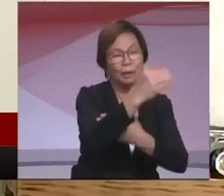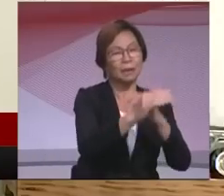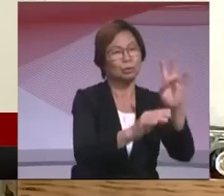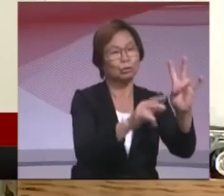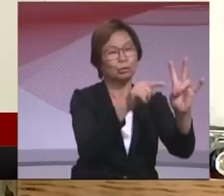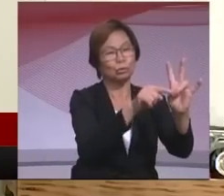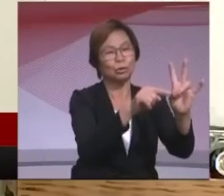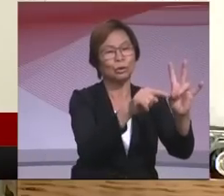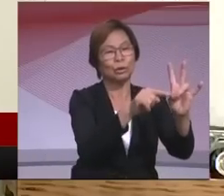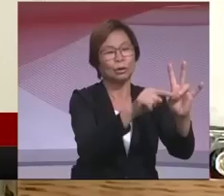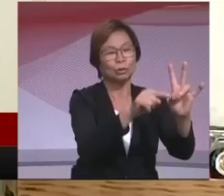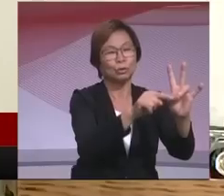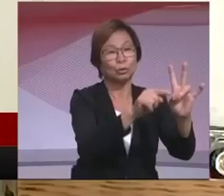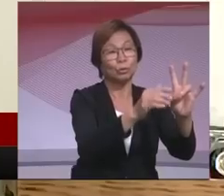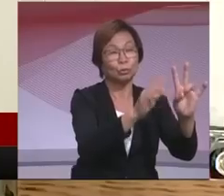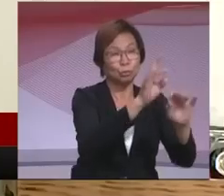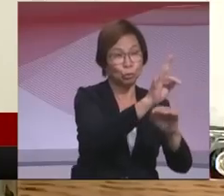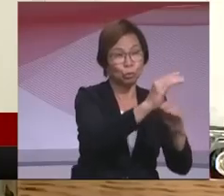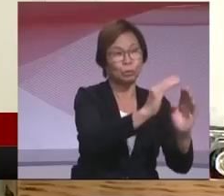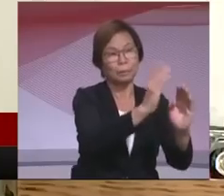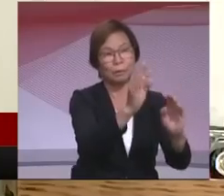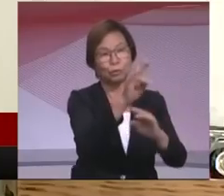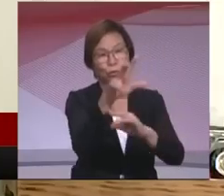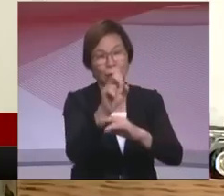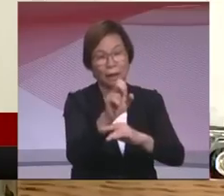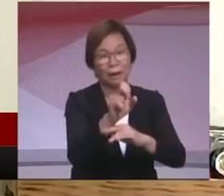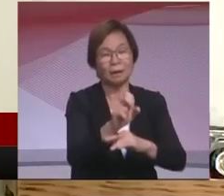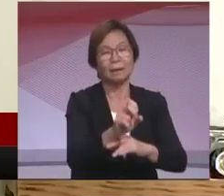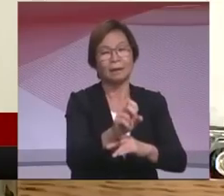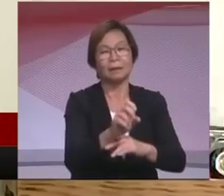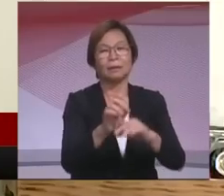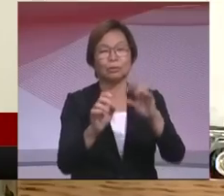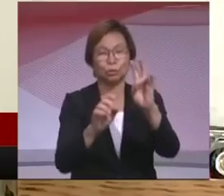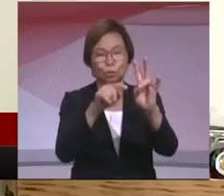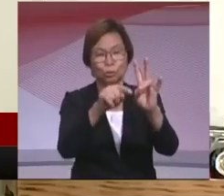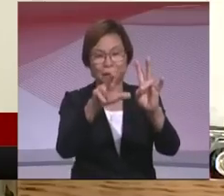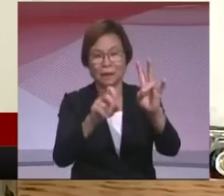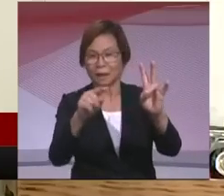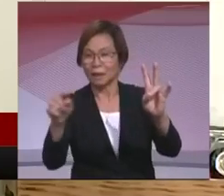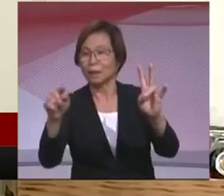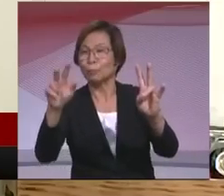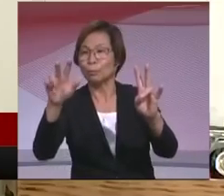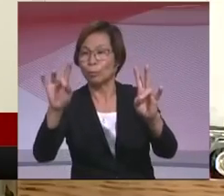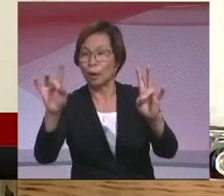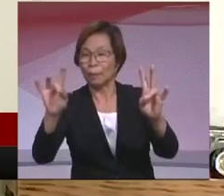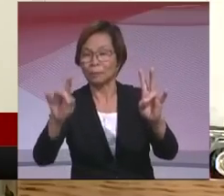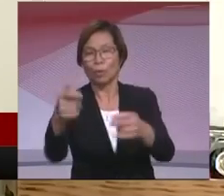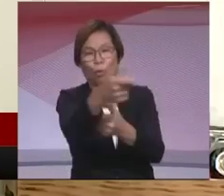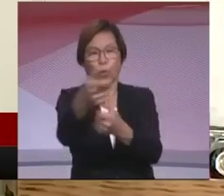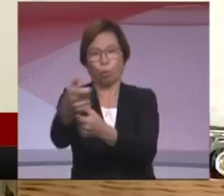7.30 waktu mereka bersembahyang. 7.30 hingga pukul 8 adalah sanitasi di kuil